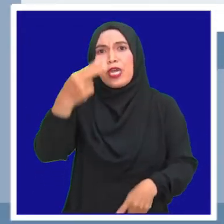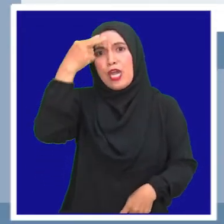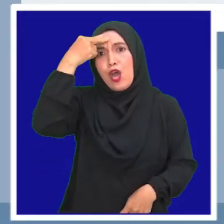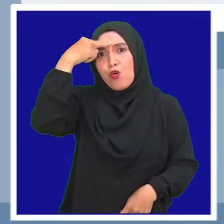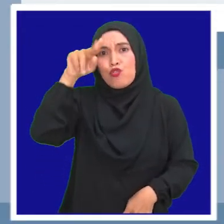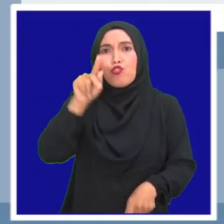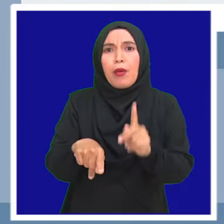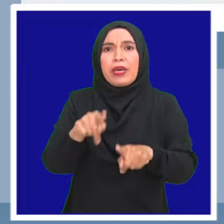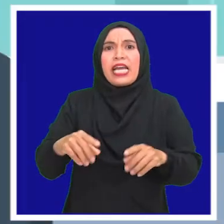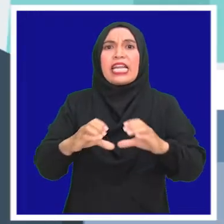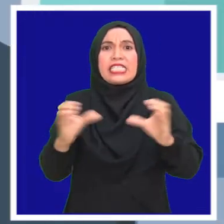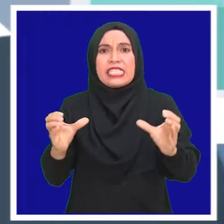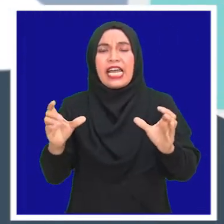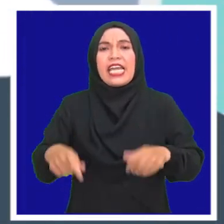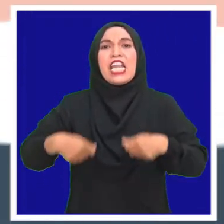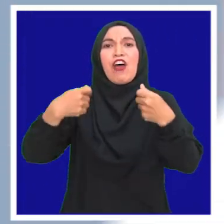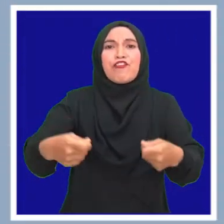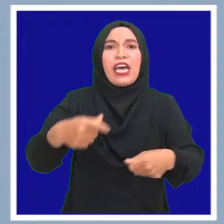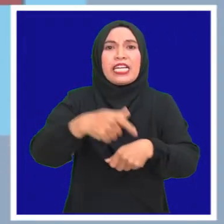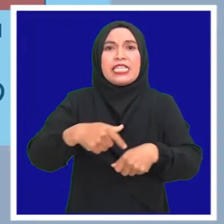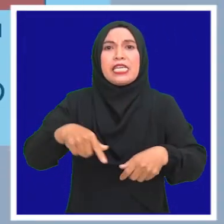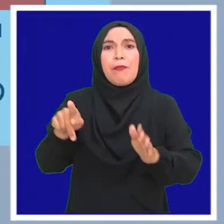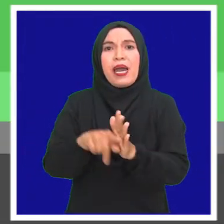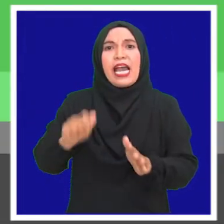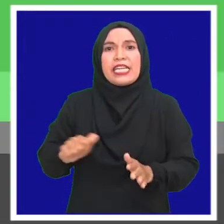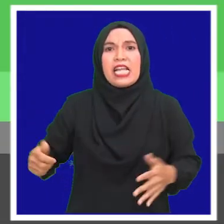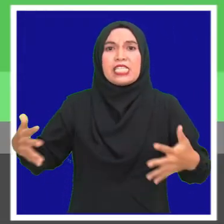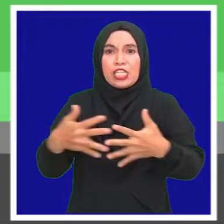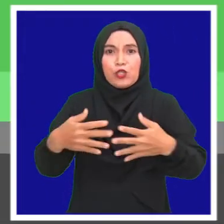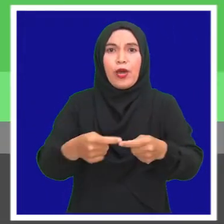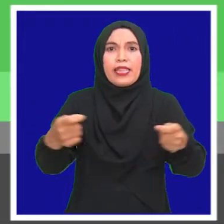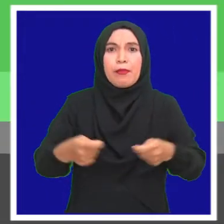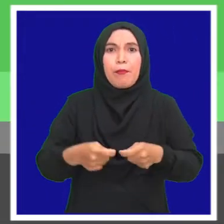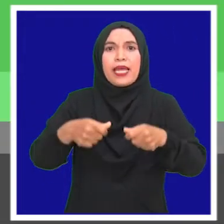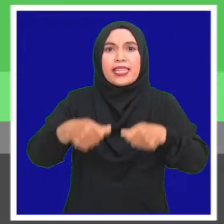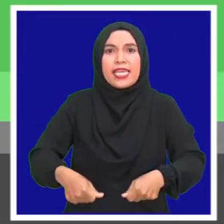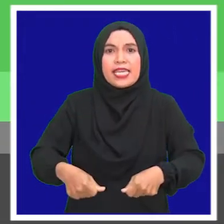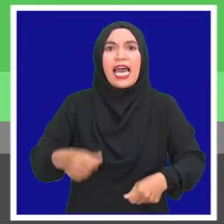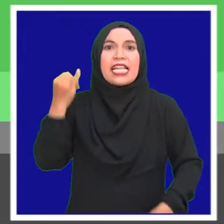perkara perceraian didaftarkan di pengadilan sesuai tempat tinggal istri.